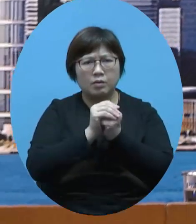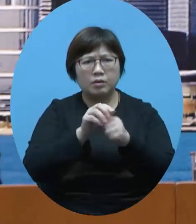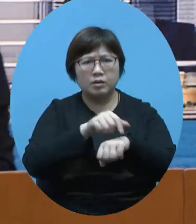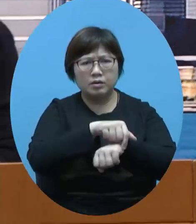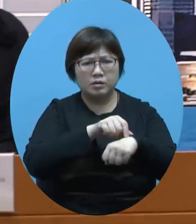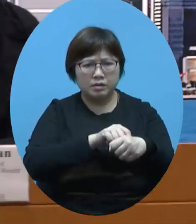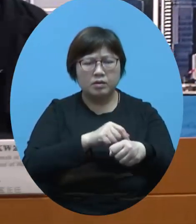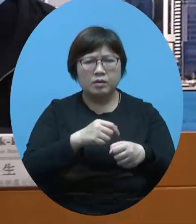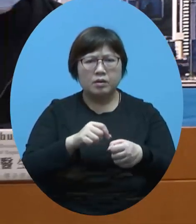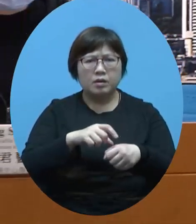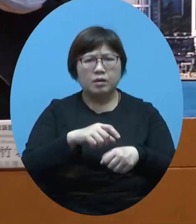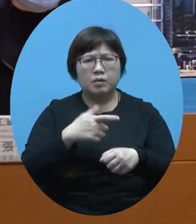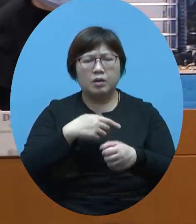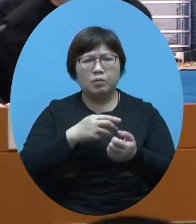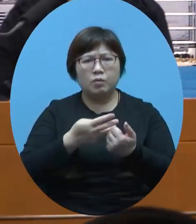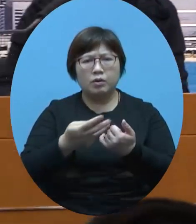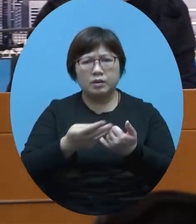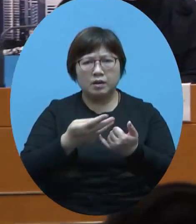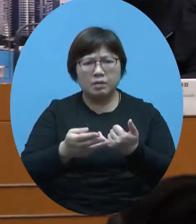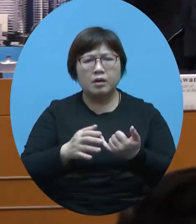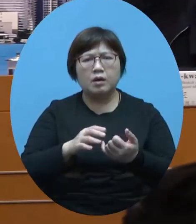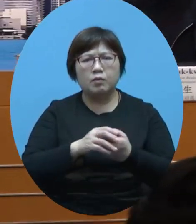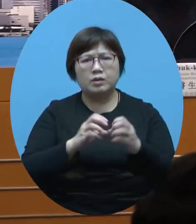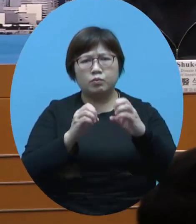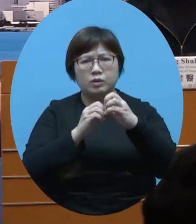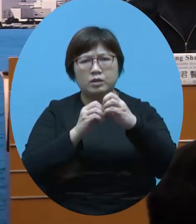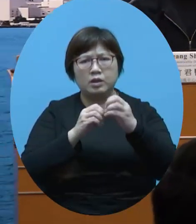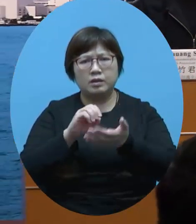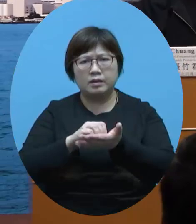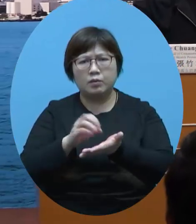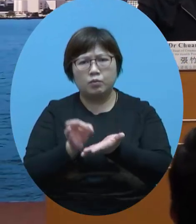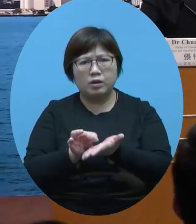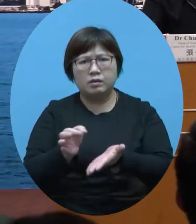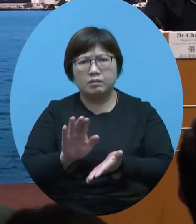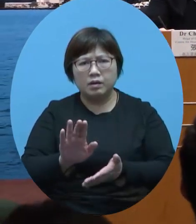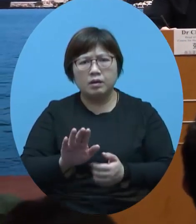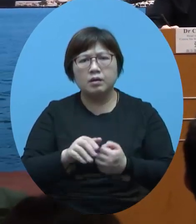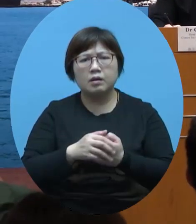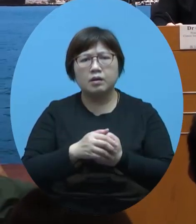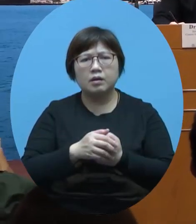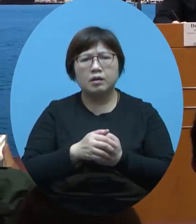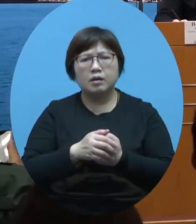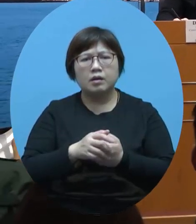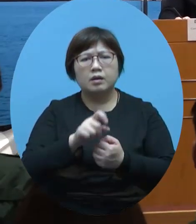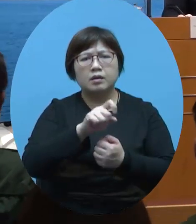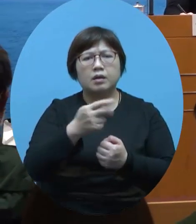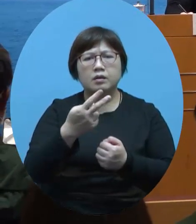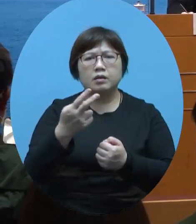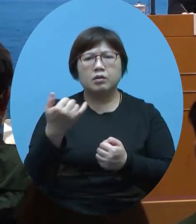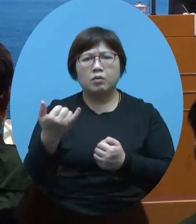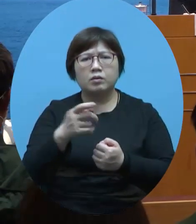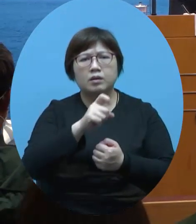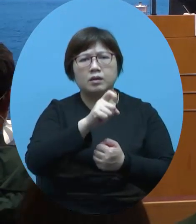用嗰、那個？WhatsApp 啊 WeChat 定位咧，咁第二想問一個案就係、是、頭，即係個表寫到926同928咧